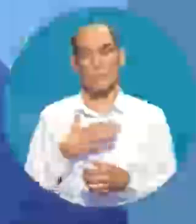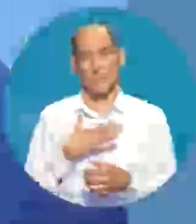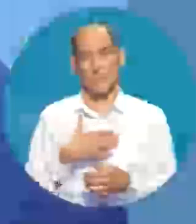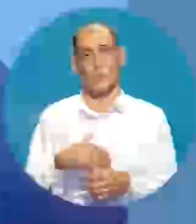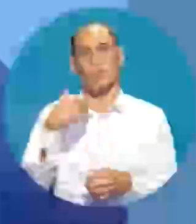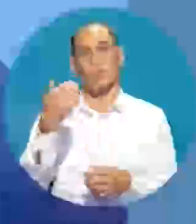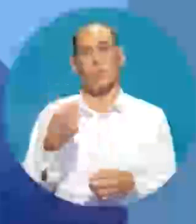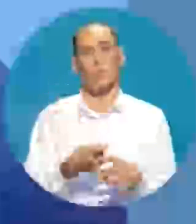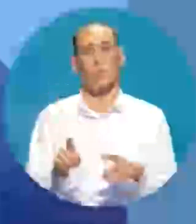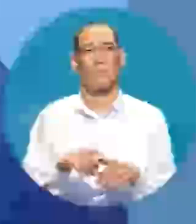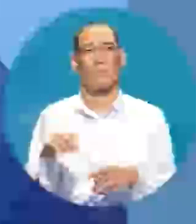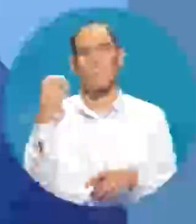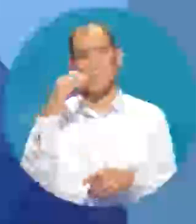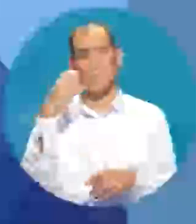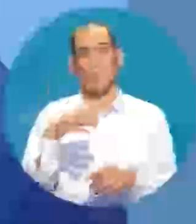Şimdi